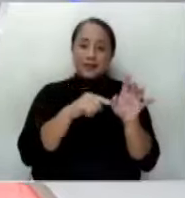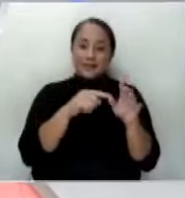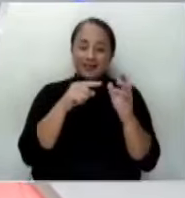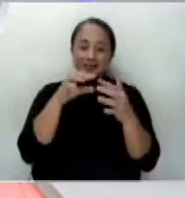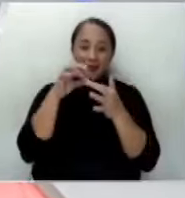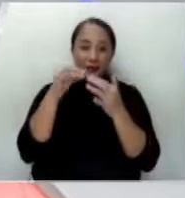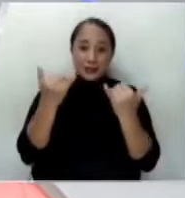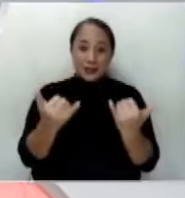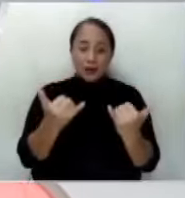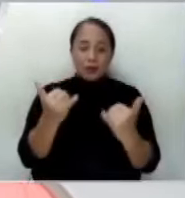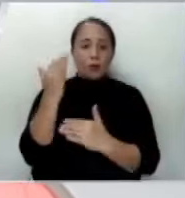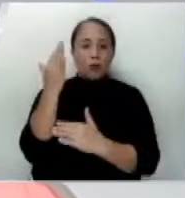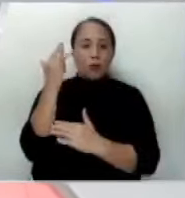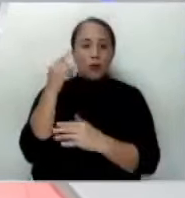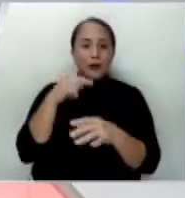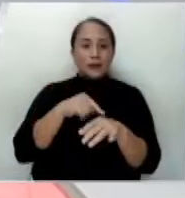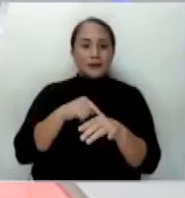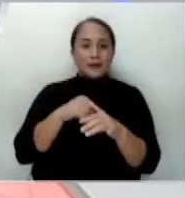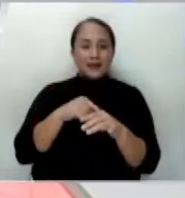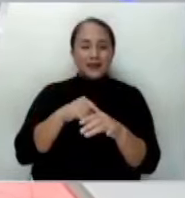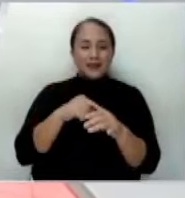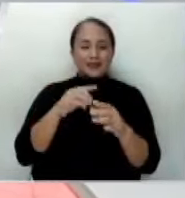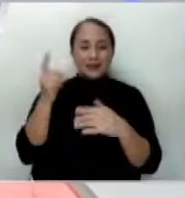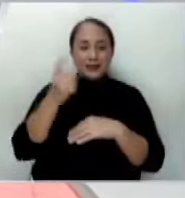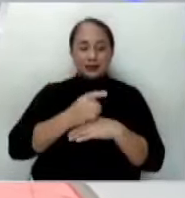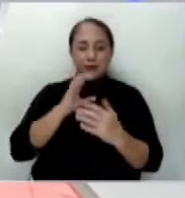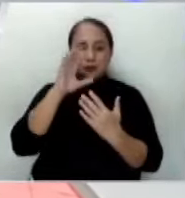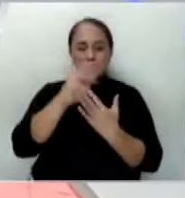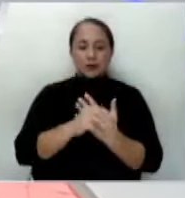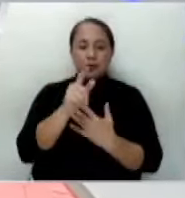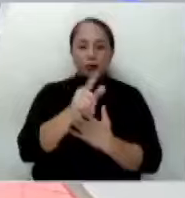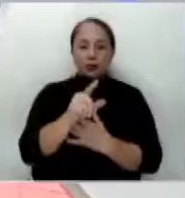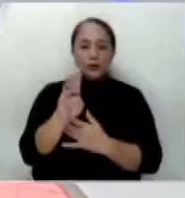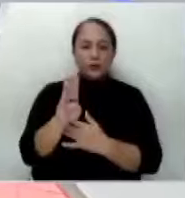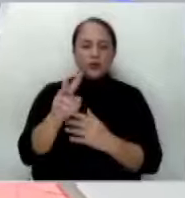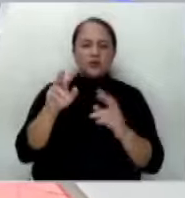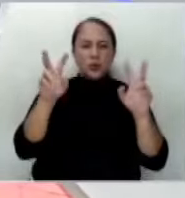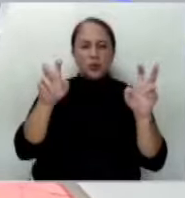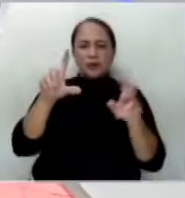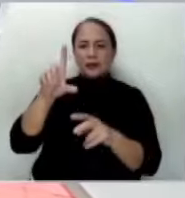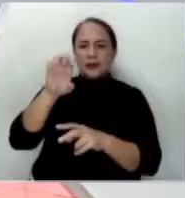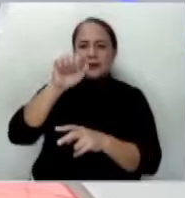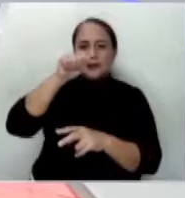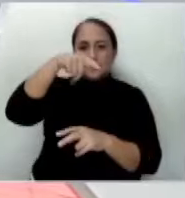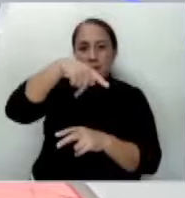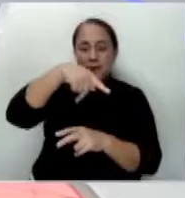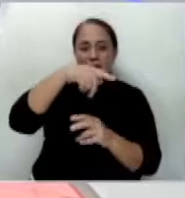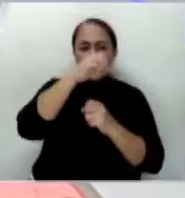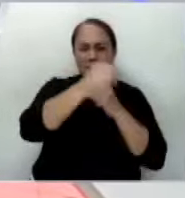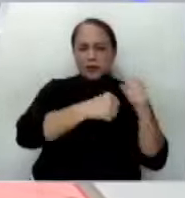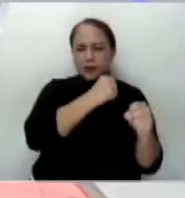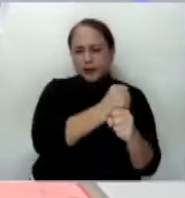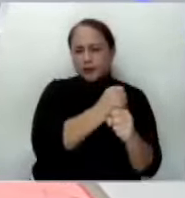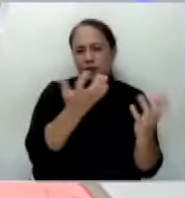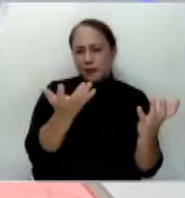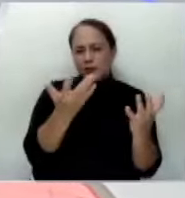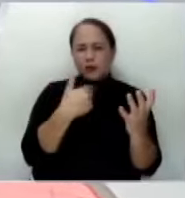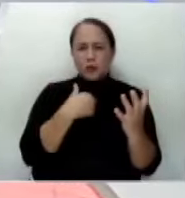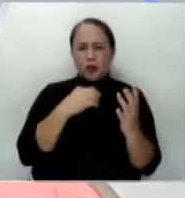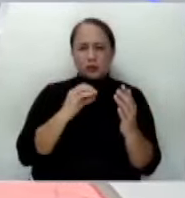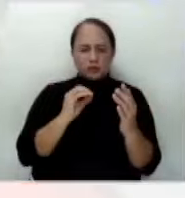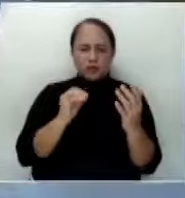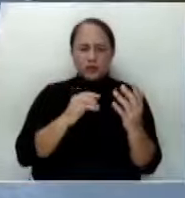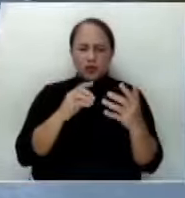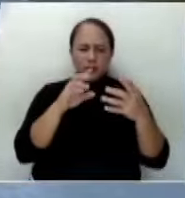ekstrang araw sa ating kalendaryo. Ang 2024 kasi isang leap year. Bakit ka ba nagkakaroon ng sobrang araw kada apat na taon?